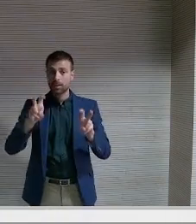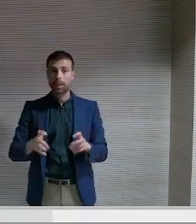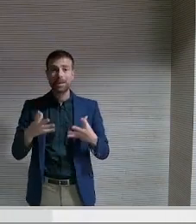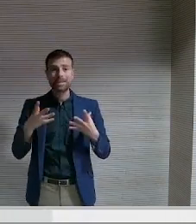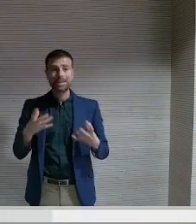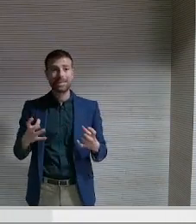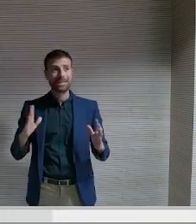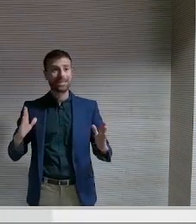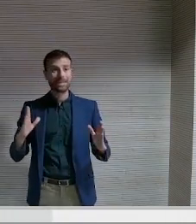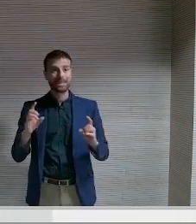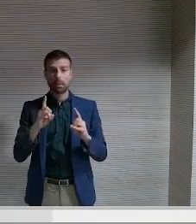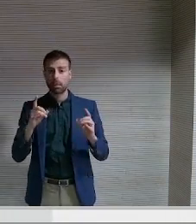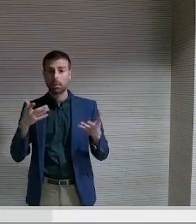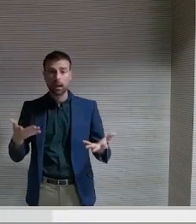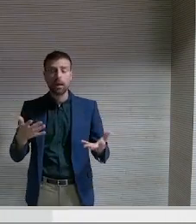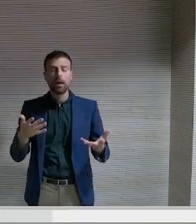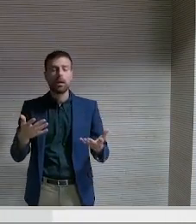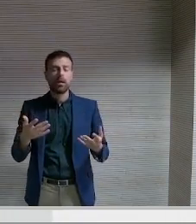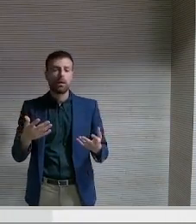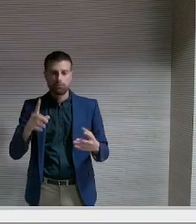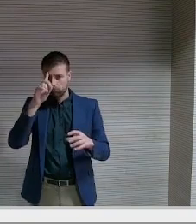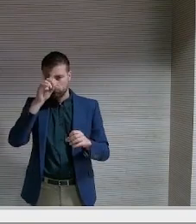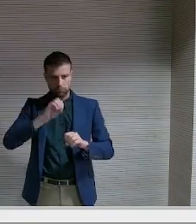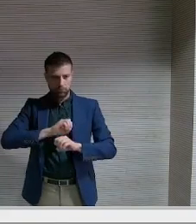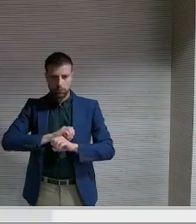sequera, òbviament, és